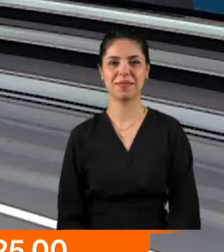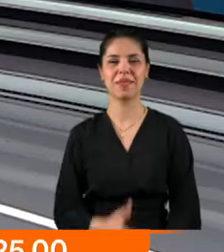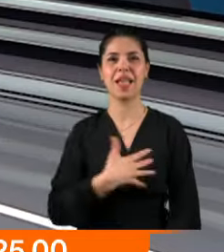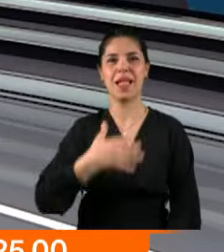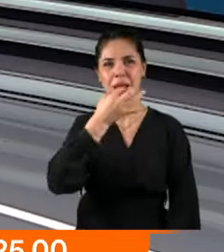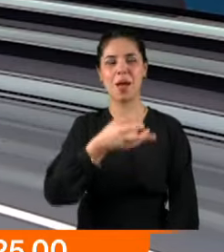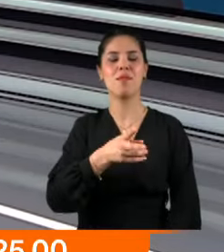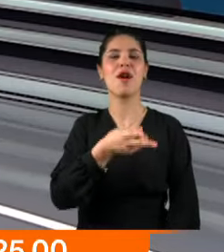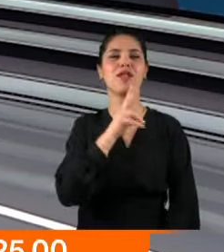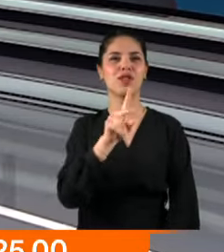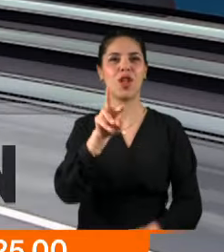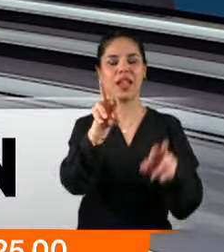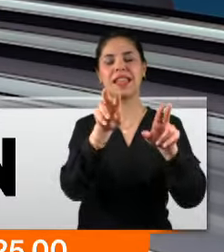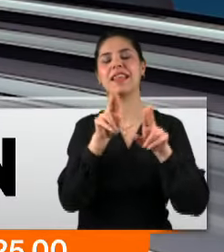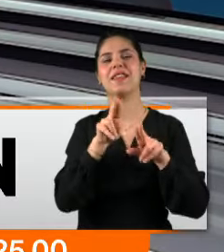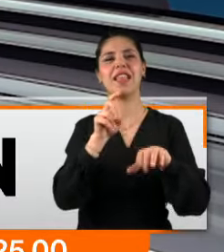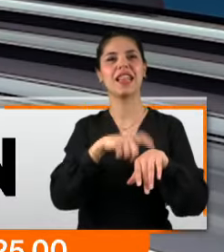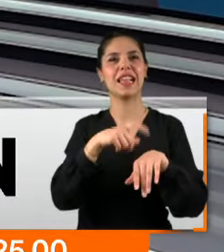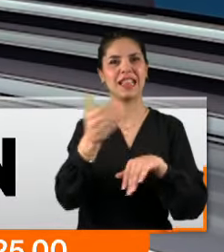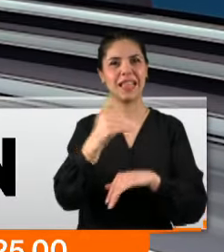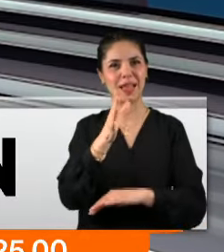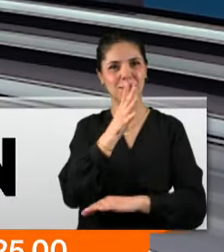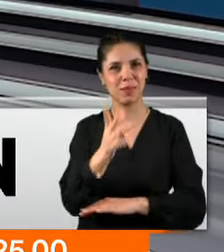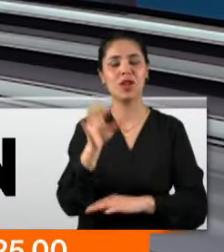Ana haberin sonuna geldik. İftar saati yaklaştı biliyorsunuz söz